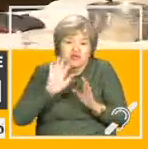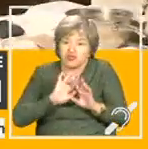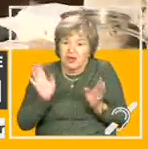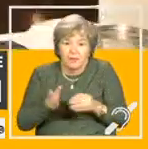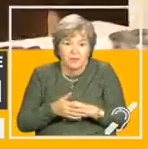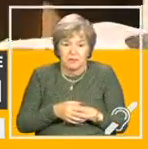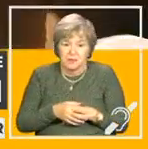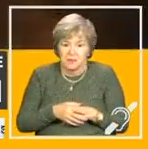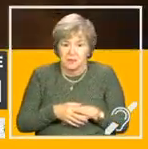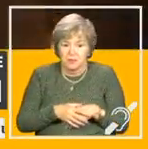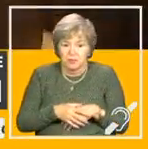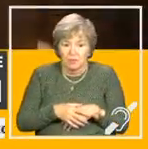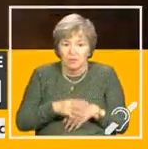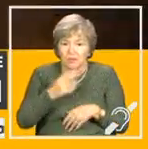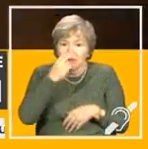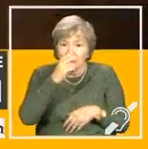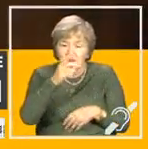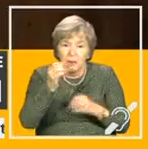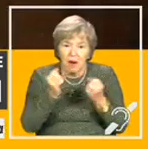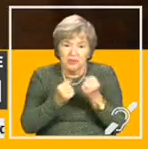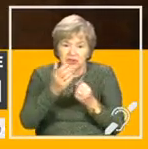imediat. Iată,